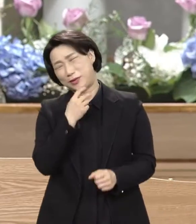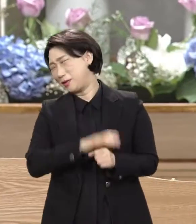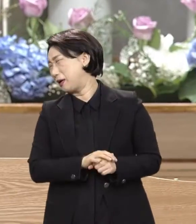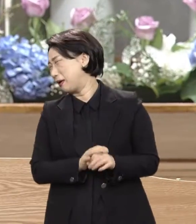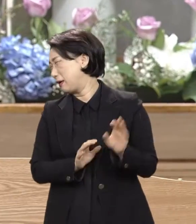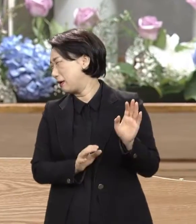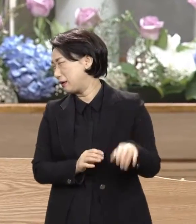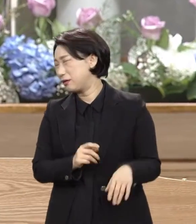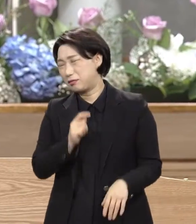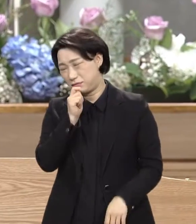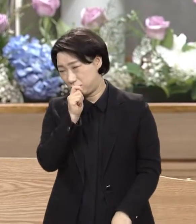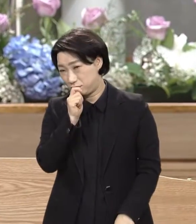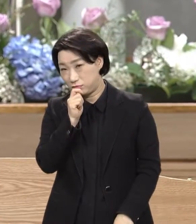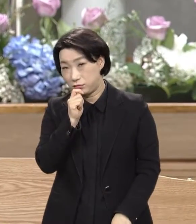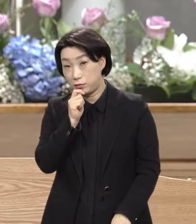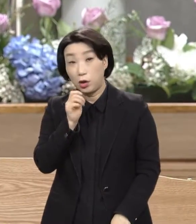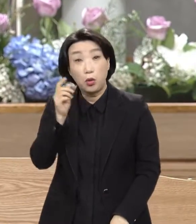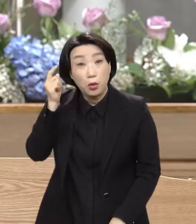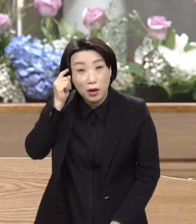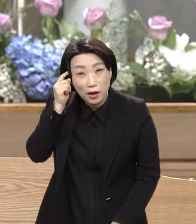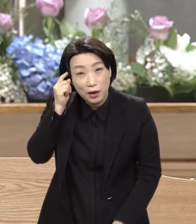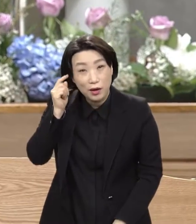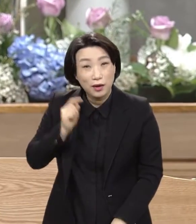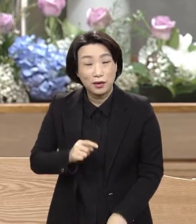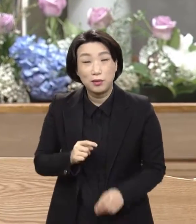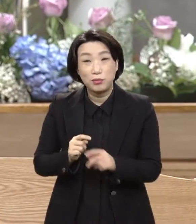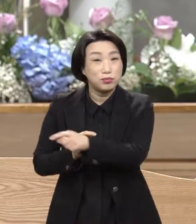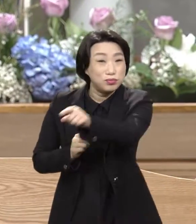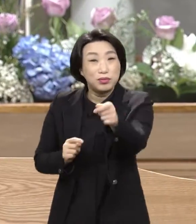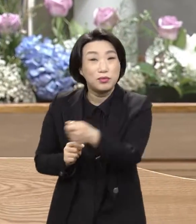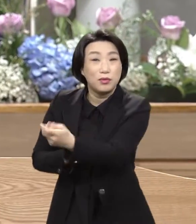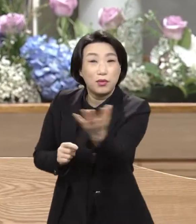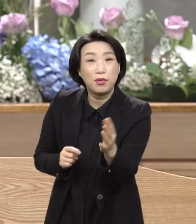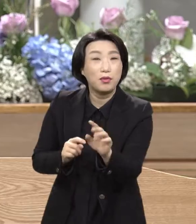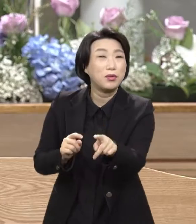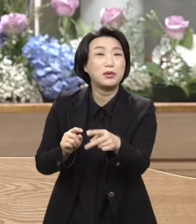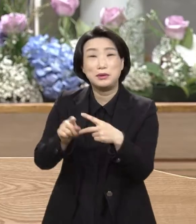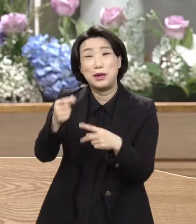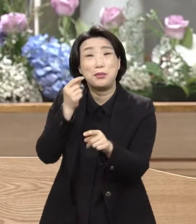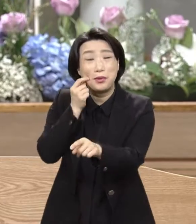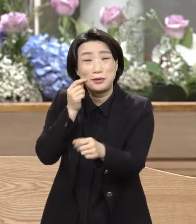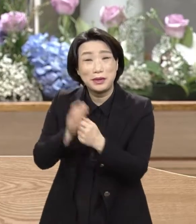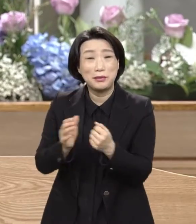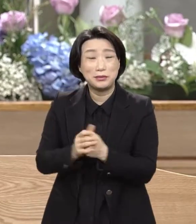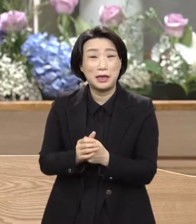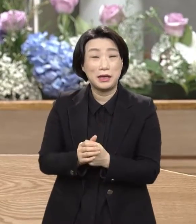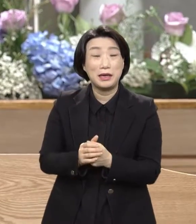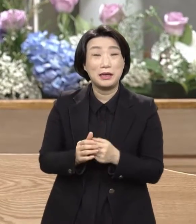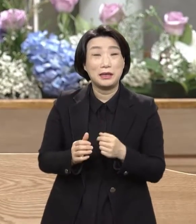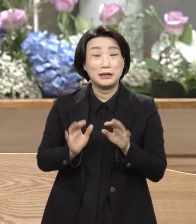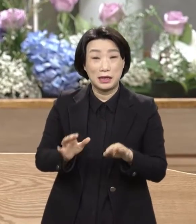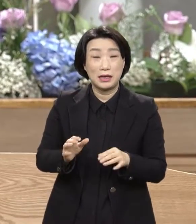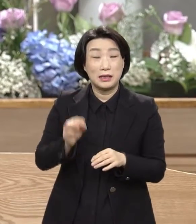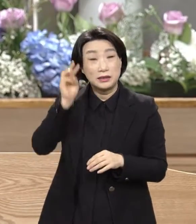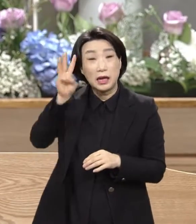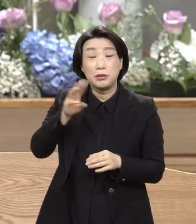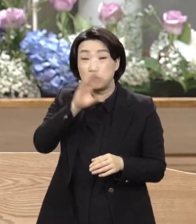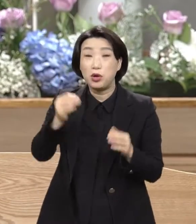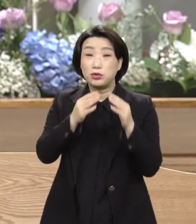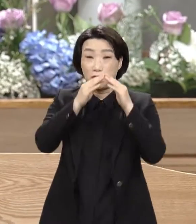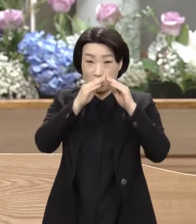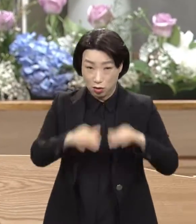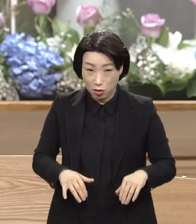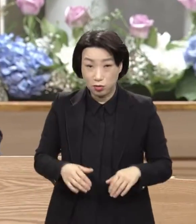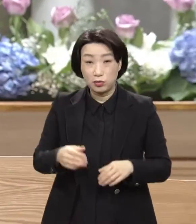않으니까 말을 안 하시오. 왜? 말귀를 못 알아들어. 3일 만에 성전을 헐어버리고 짓는단